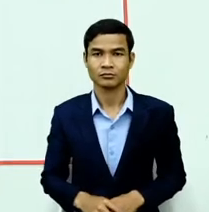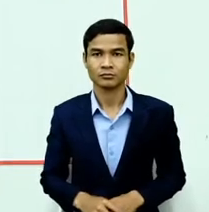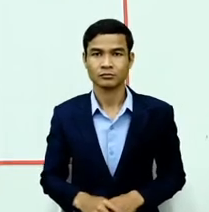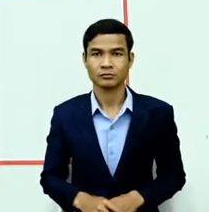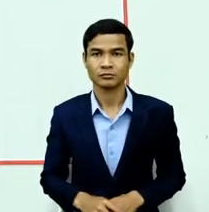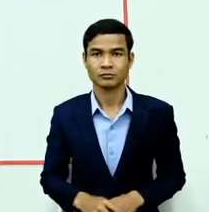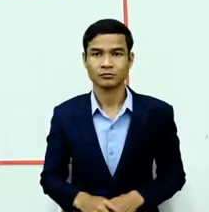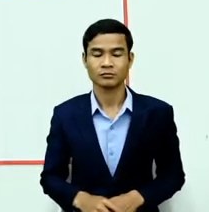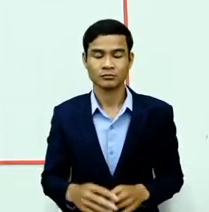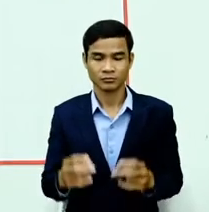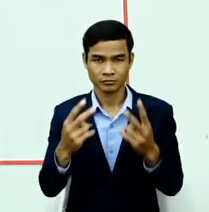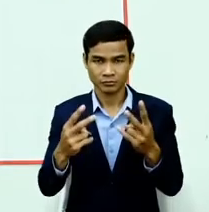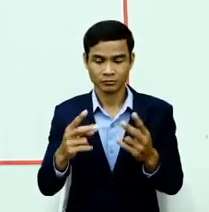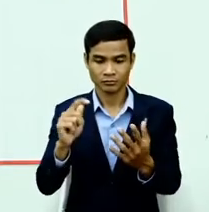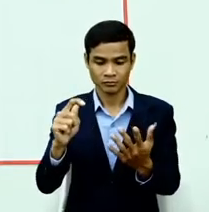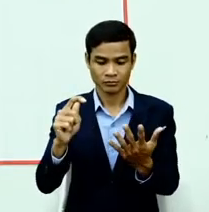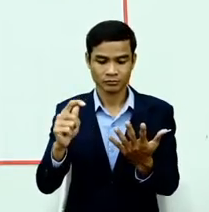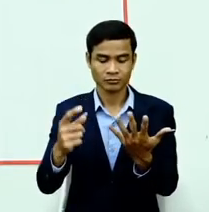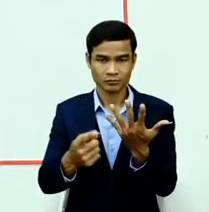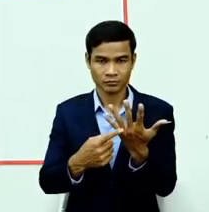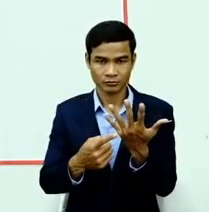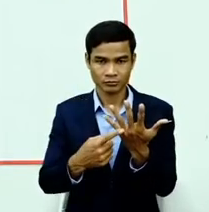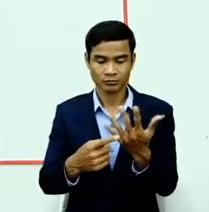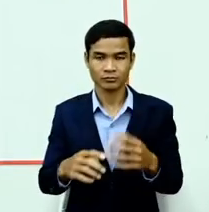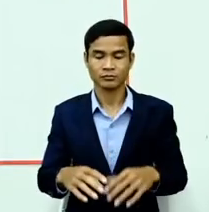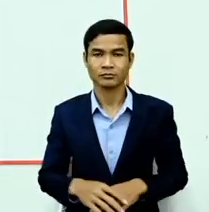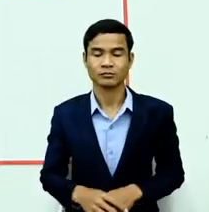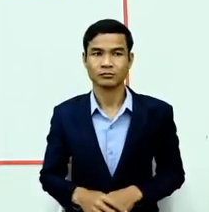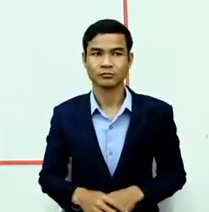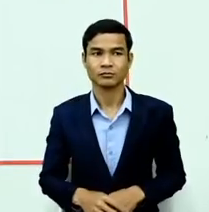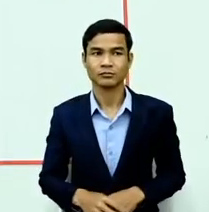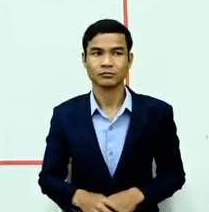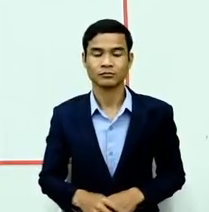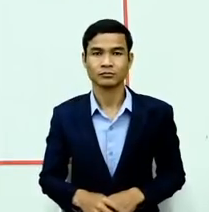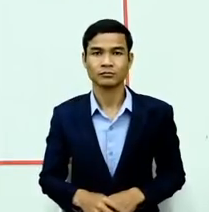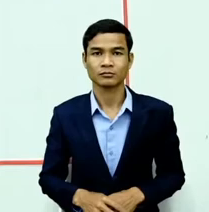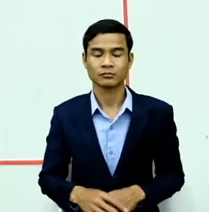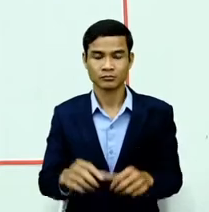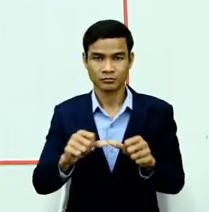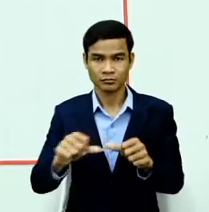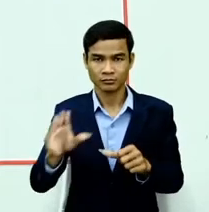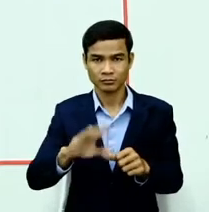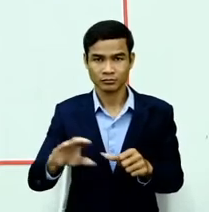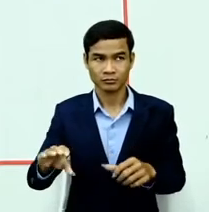Chà, tiền toán rô ơ rờ. Chà, bánh toán tiến.